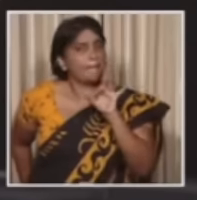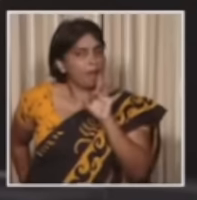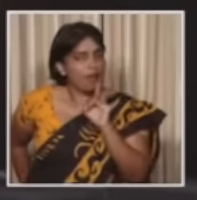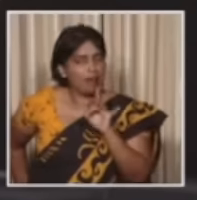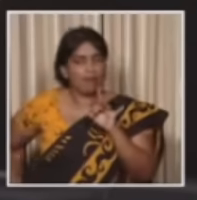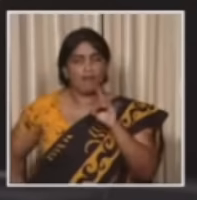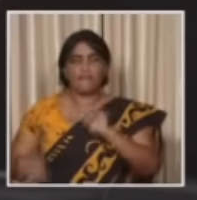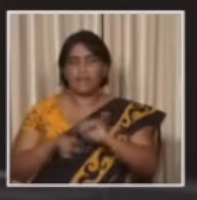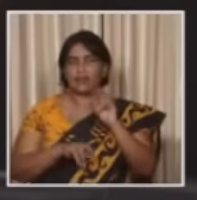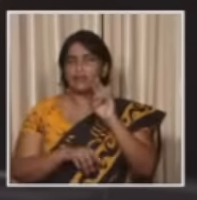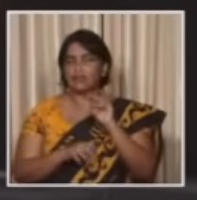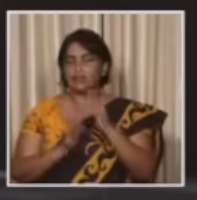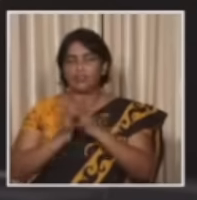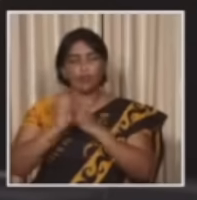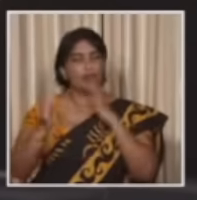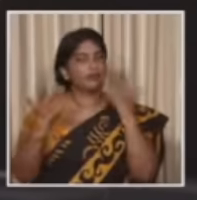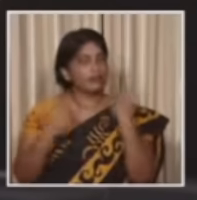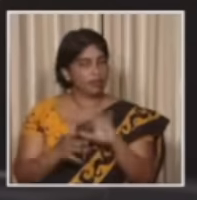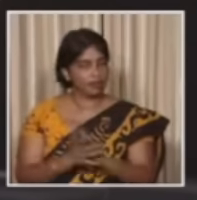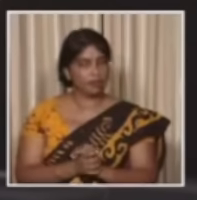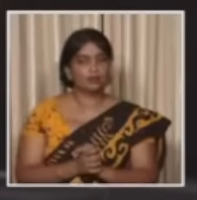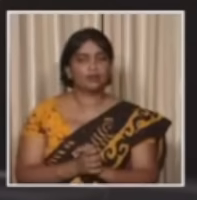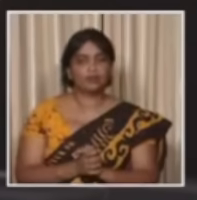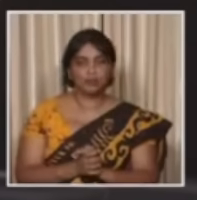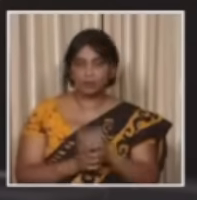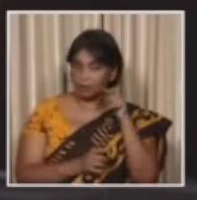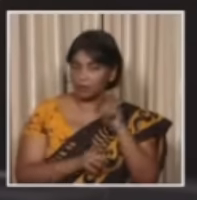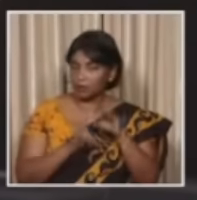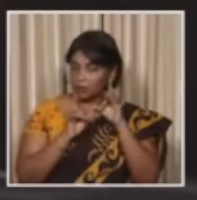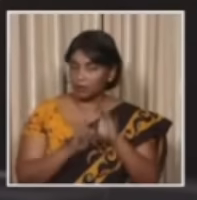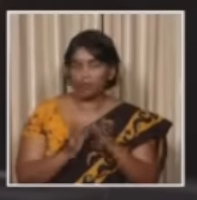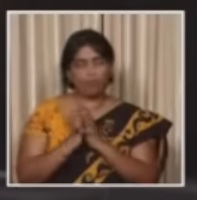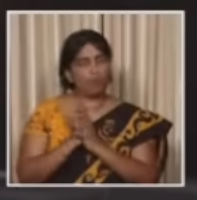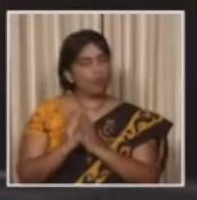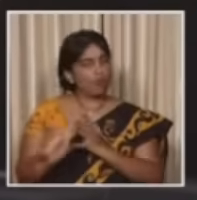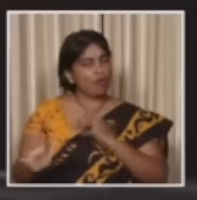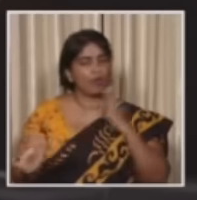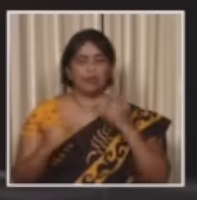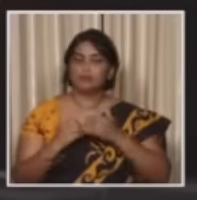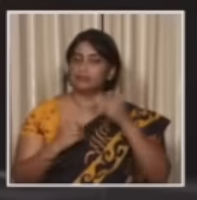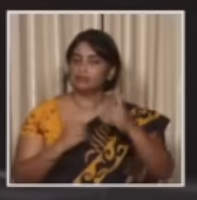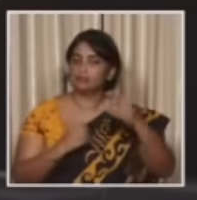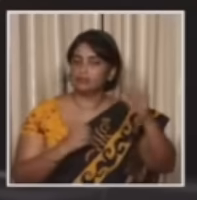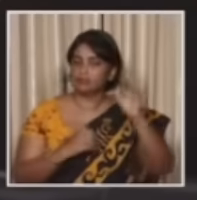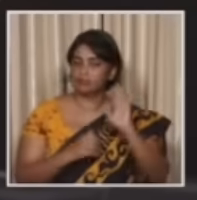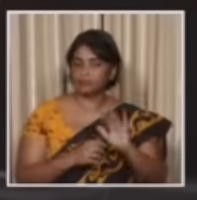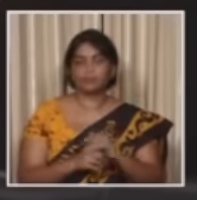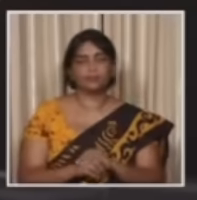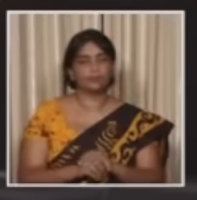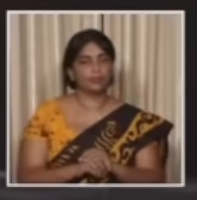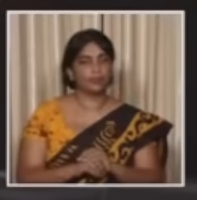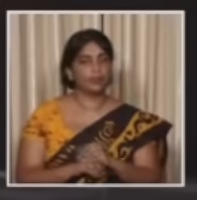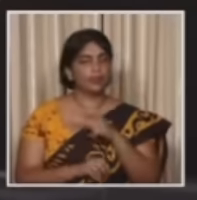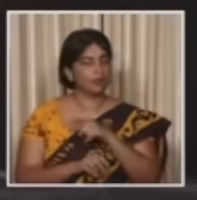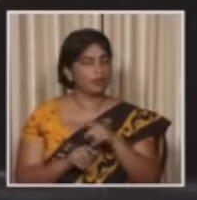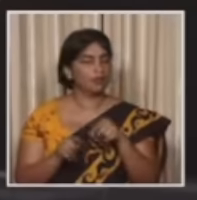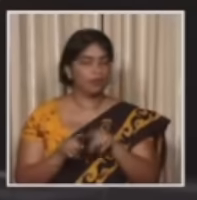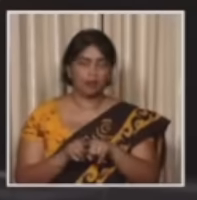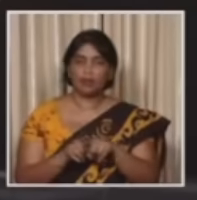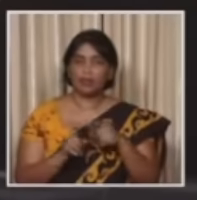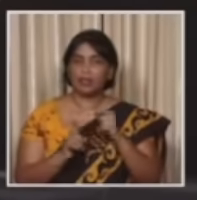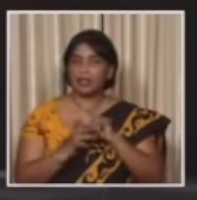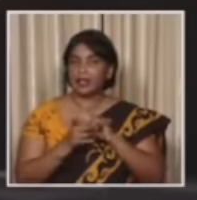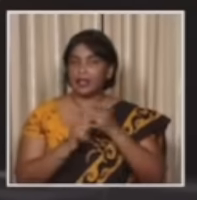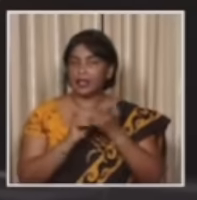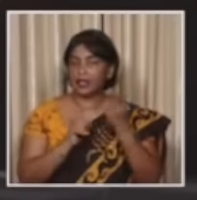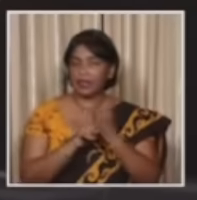යනකොට මේ පොලිම ඉවර වෙනවා ඉතින් මේ වගේ පොලිම් දිගින් දිගටම තිබිලා තියෙනවා තන ඉතින් මම දැන් එයාපෝට්